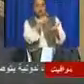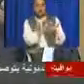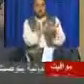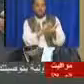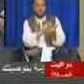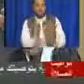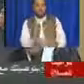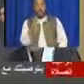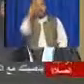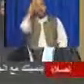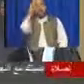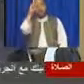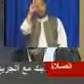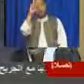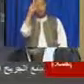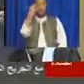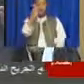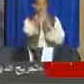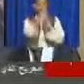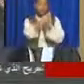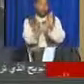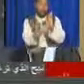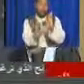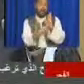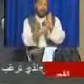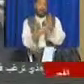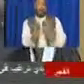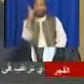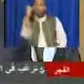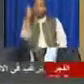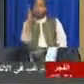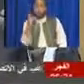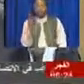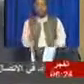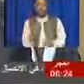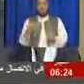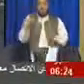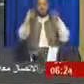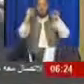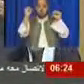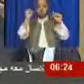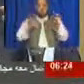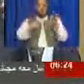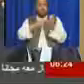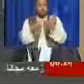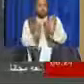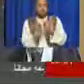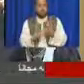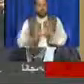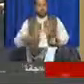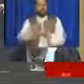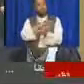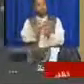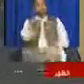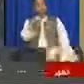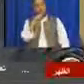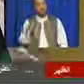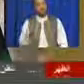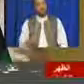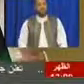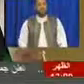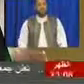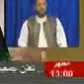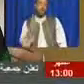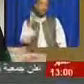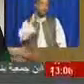ومسال هذه والناس عليهم من يتقوا الله ويجنب البلاد الفتن والتناح المظاهرات والاعتصامات هذه ليس